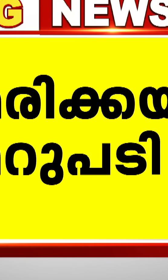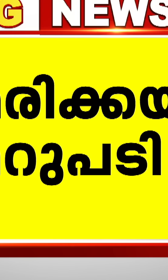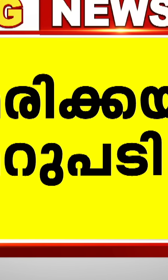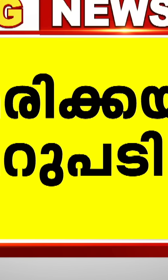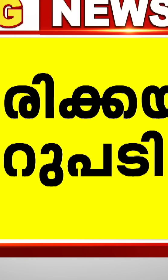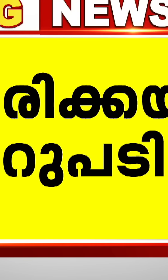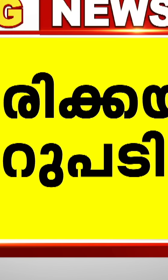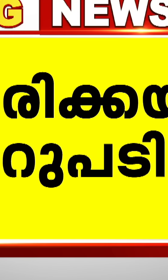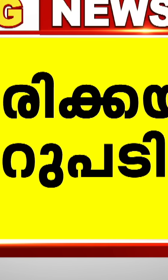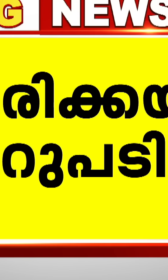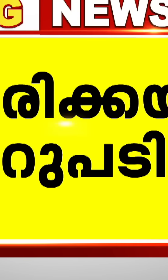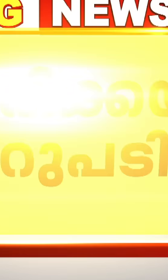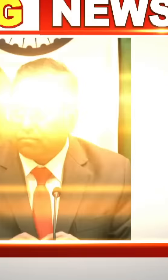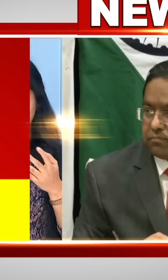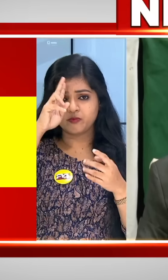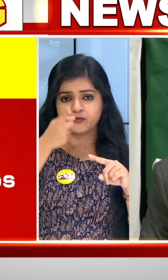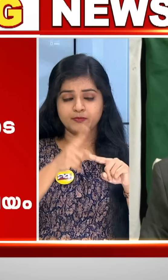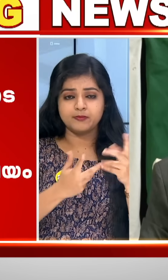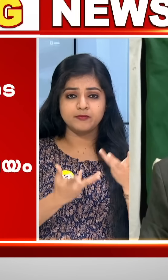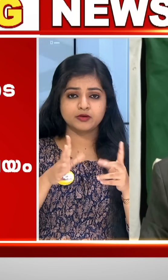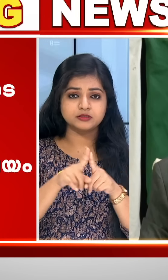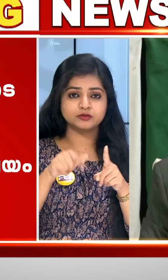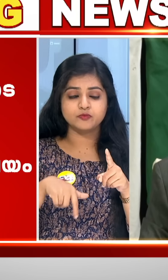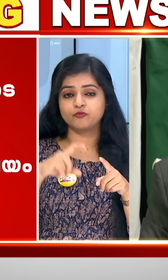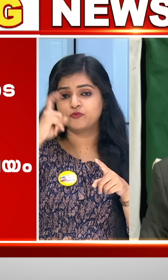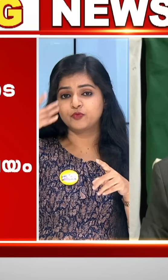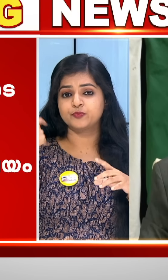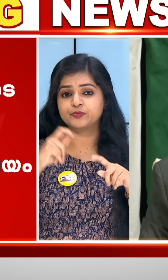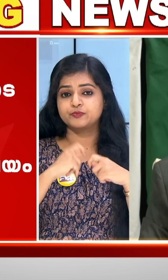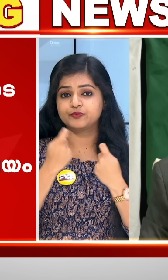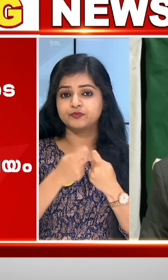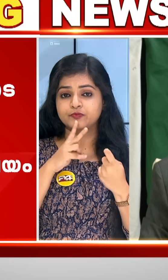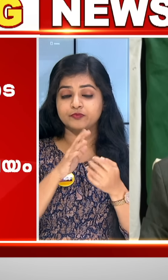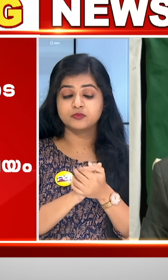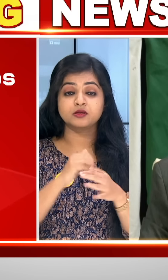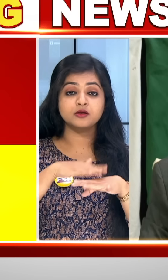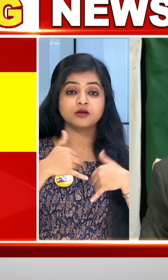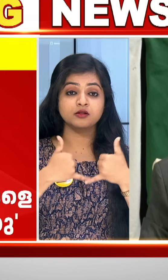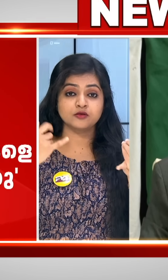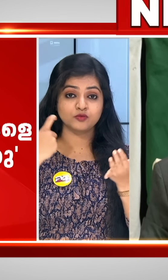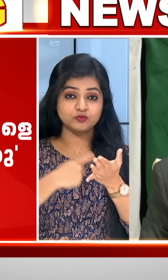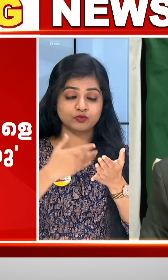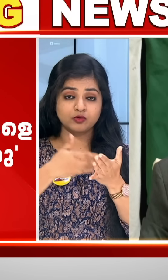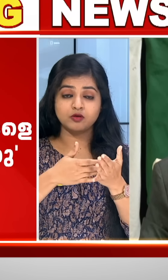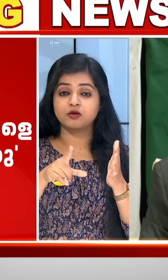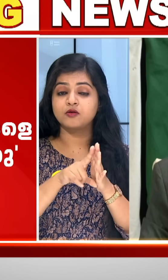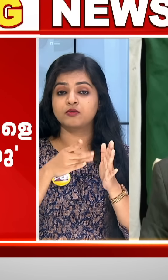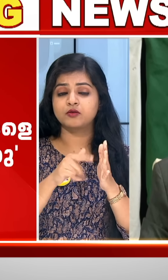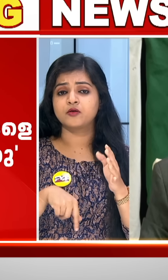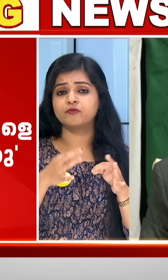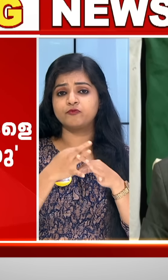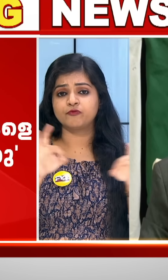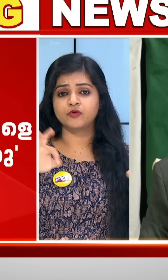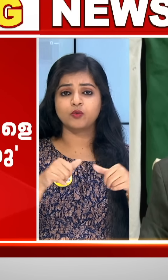ഉണ്ടായതെന്നുമുള്ള വിമർശനം കൂടി വിദേശകാര്യമന്ത്രാലയം ഉന്നയിക്കുന്നുണ്ട് ഇന്ത്യൻ ഭരണഘടന എല്ലാ പൗരന്മാർക്കും മതസ്വാതന്ത്ര്യം ഉറപ്പു